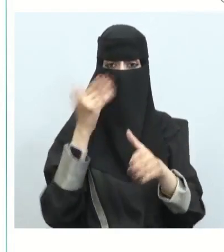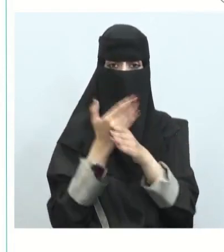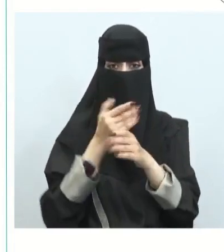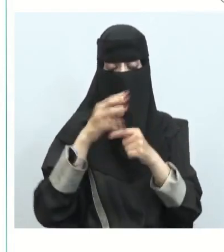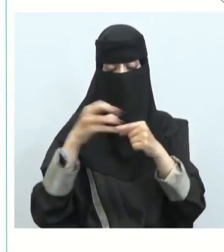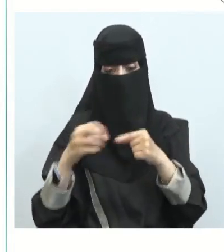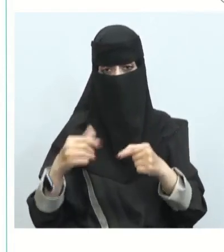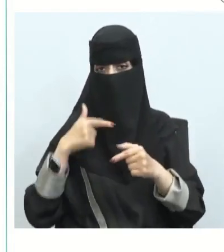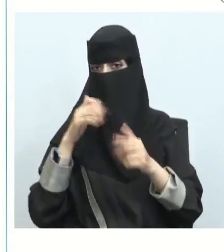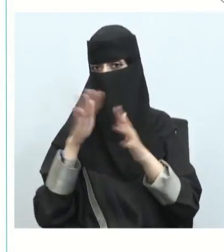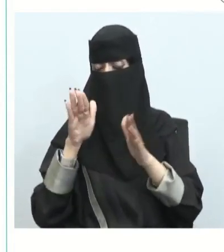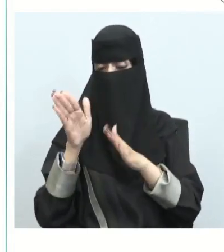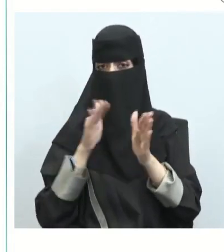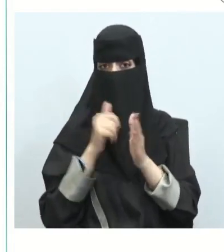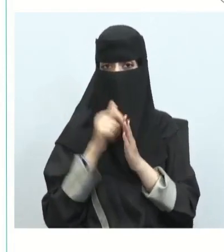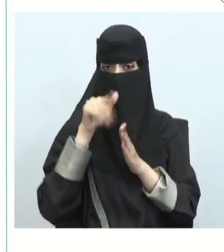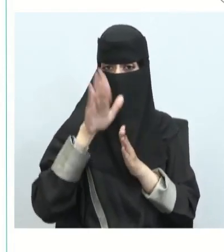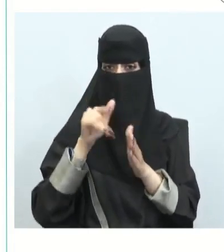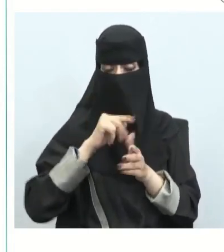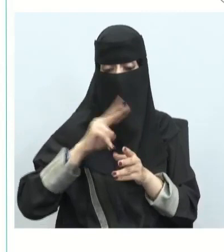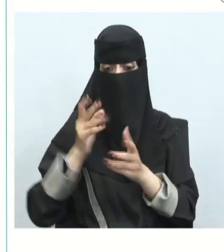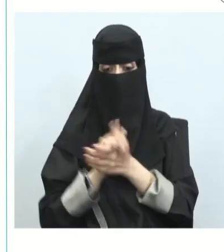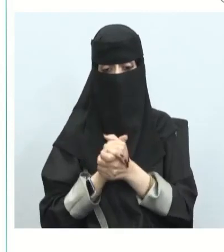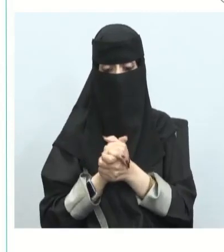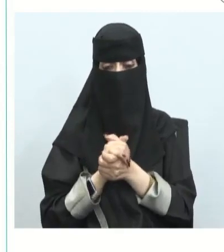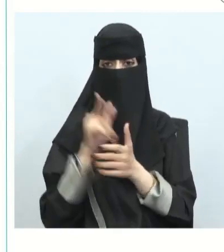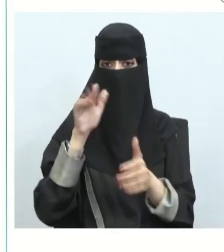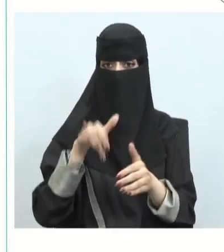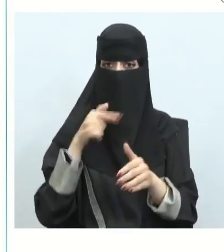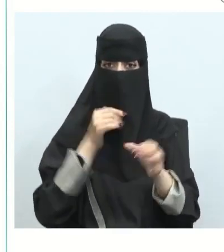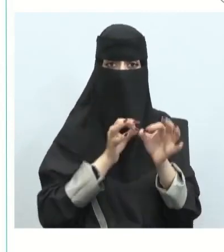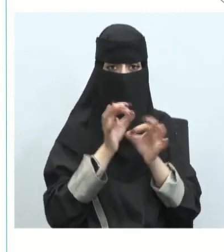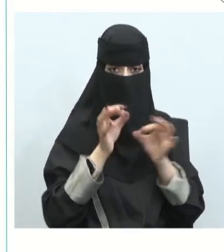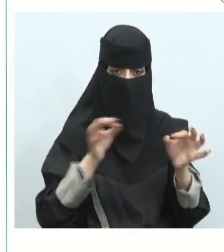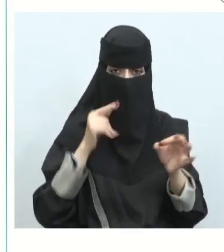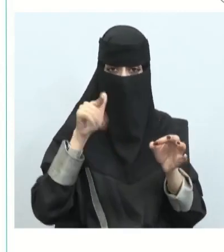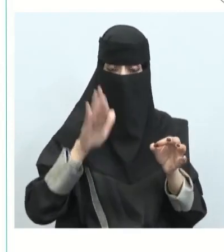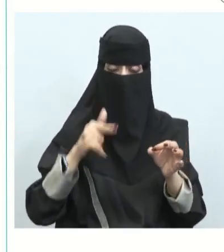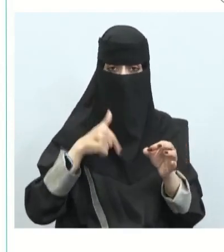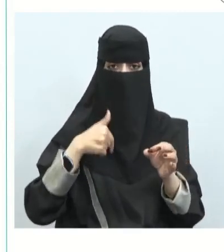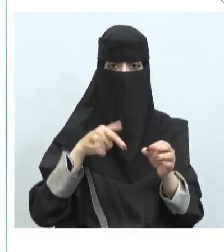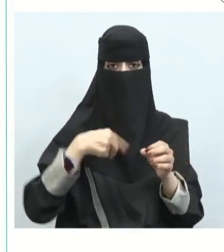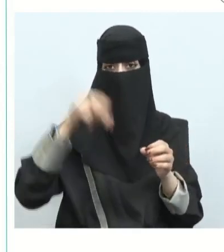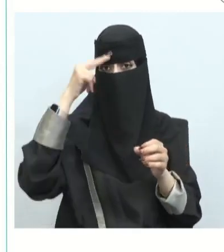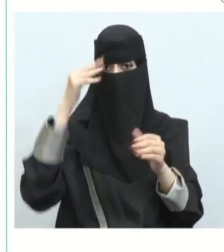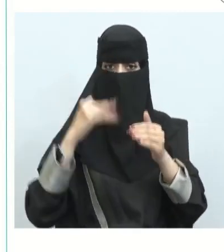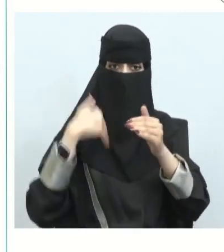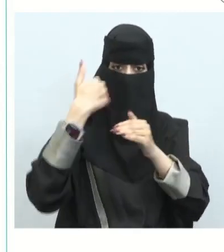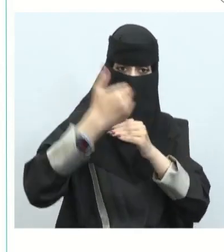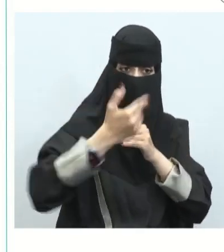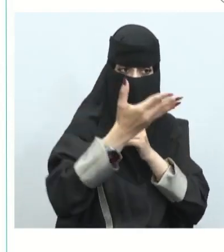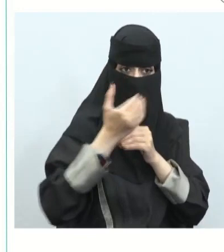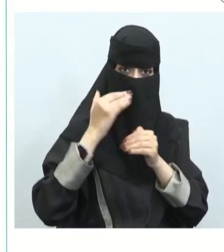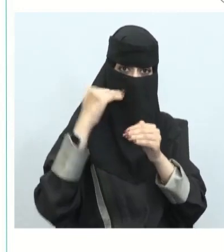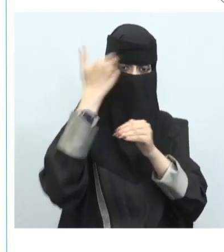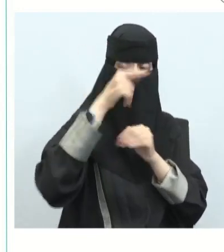بخسائر وا امور مختلفه ضرنا مثلا في التخطيط في المملكه بعد ان اتت الرؤيه اصبح هنالك نمو